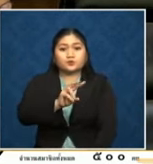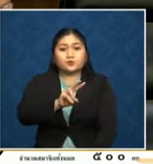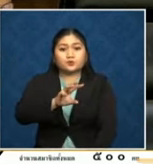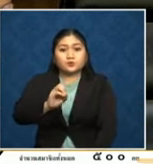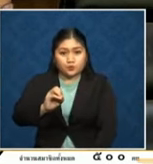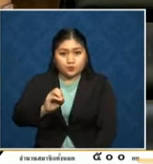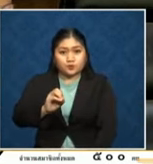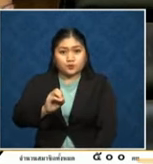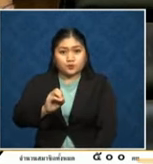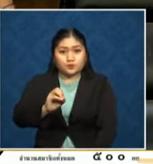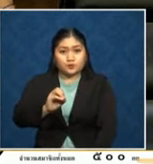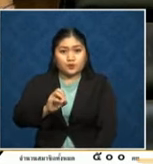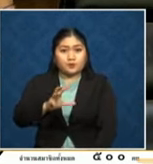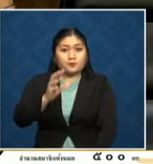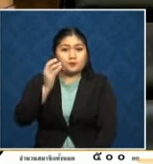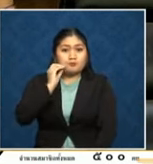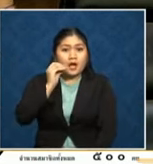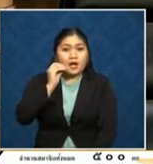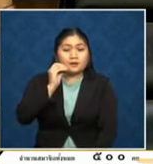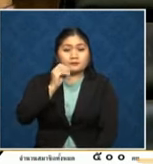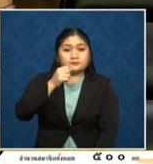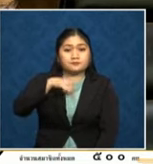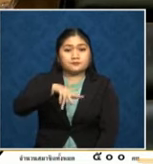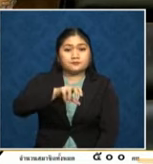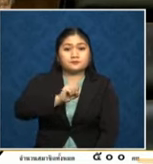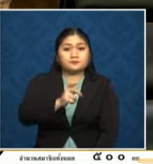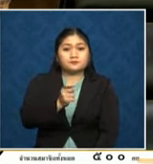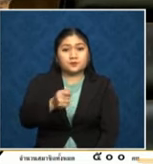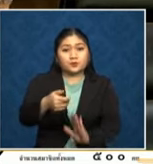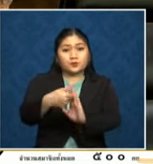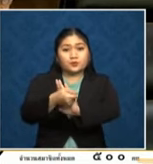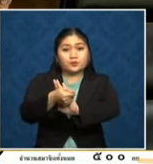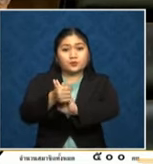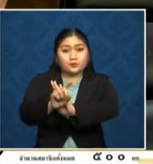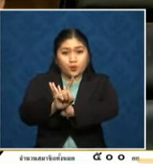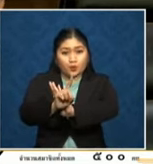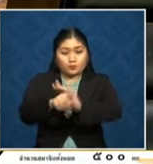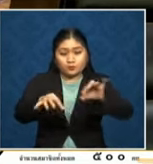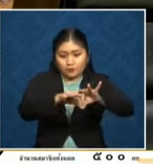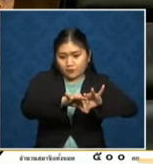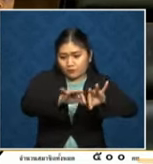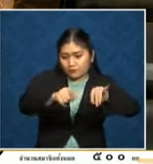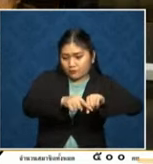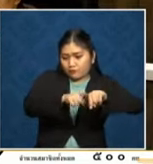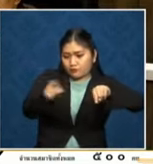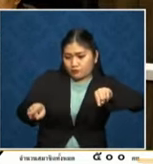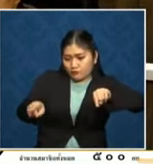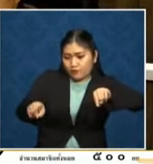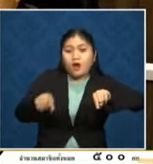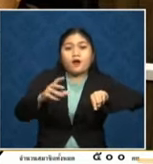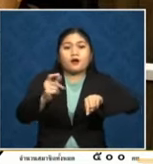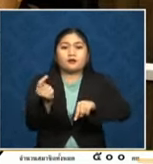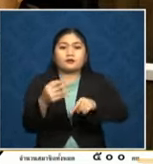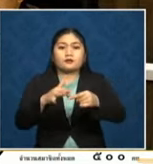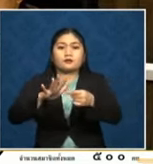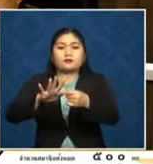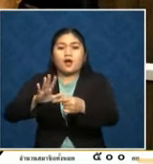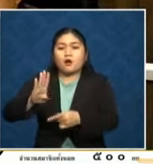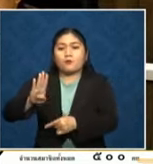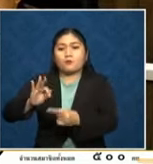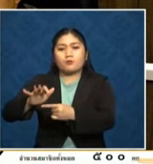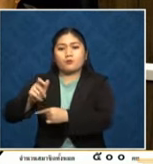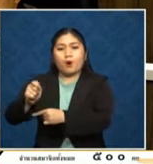2020บ้านผือจังหวัดอุดรธานีไปอำเภอท่าบ่อจังหวัดหนองคายเส้นทาง